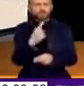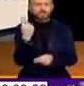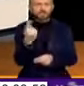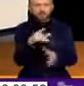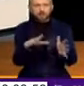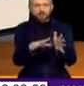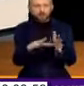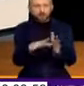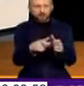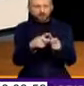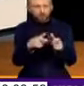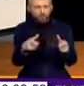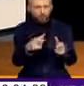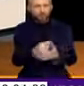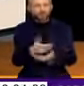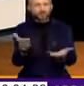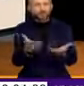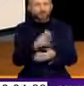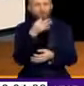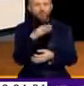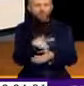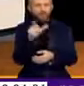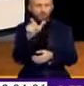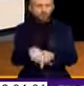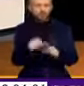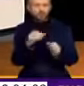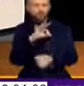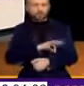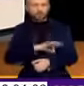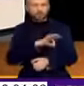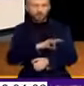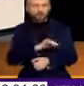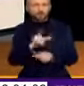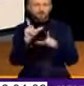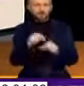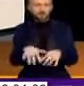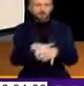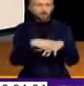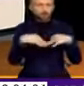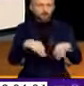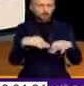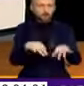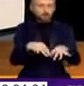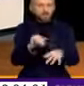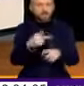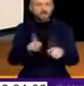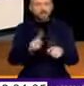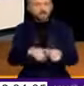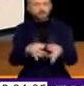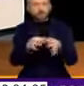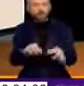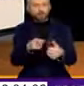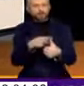єдиний електронний квиток, яким будь-який містянин зможе користуватися, їздячи в громадському транспорті. І це